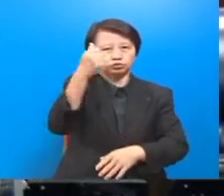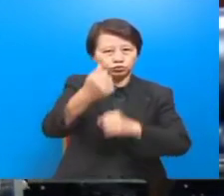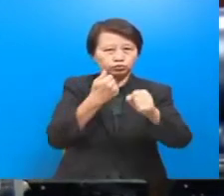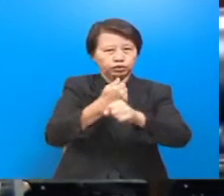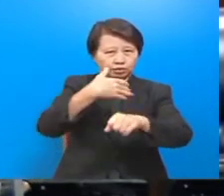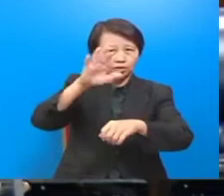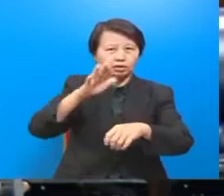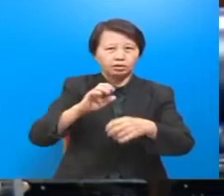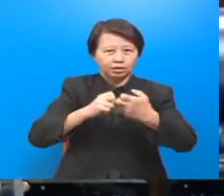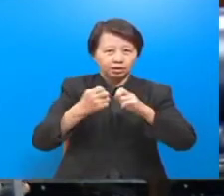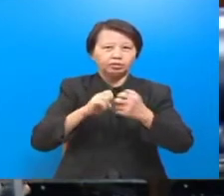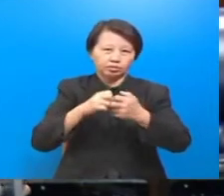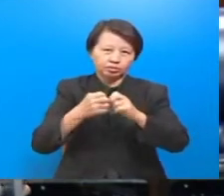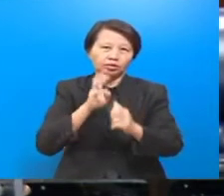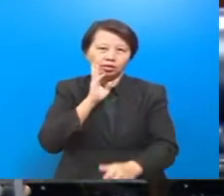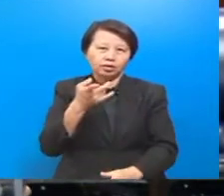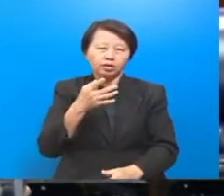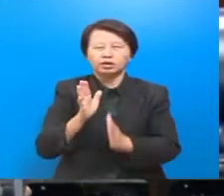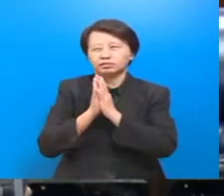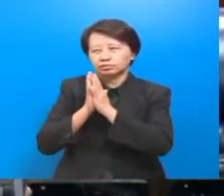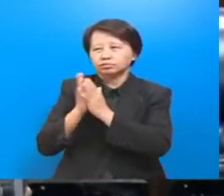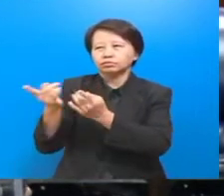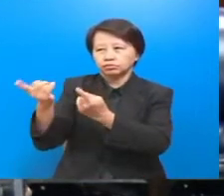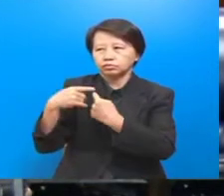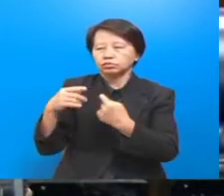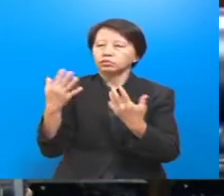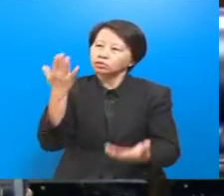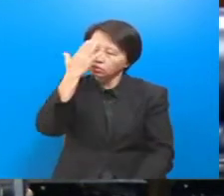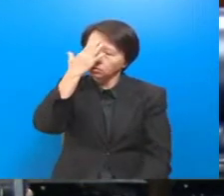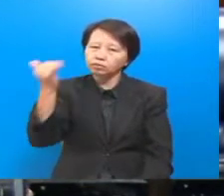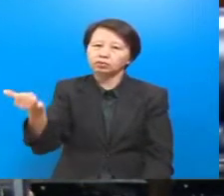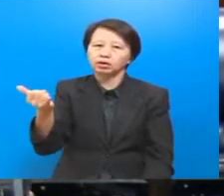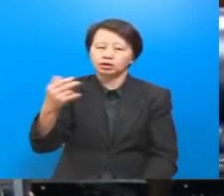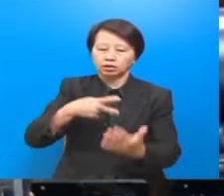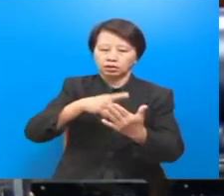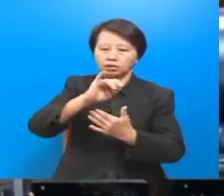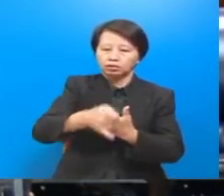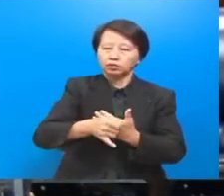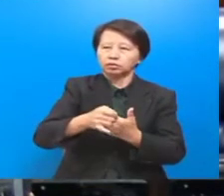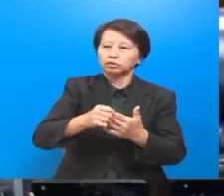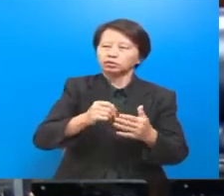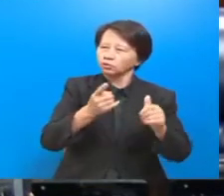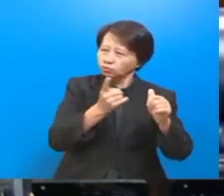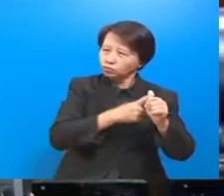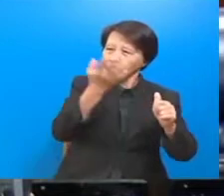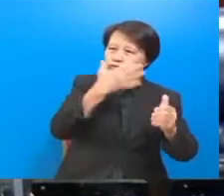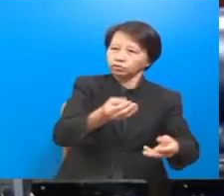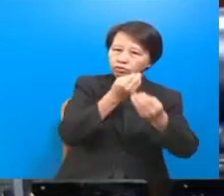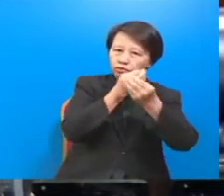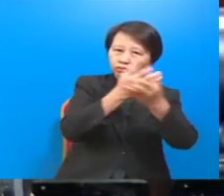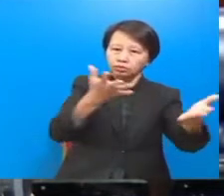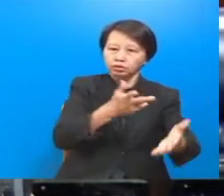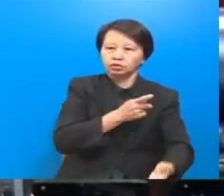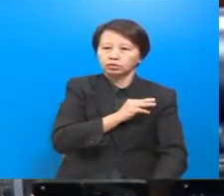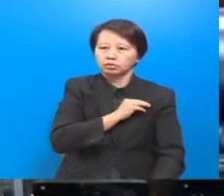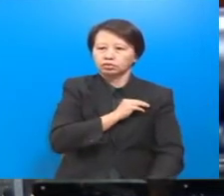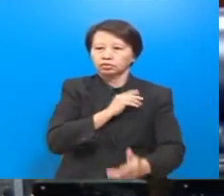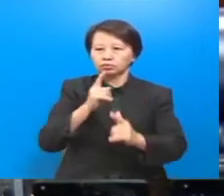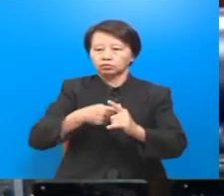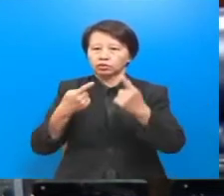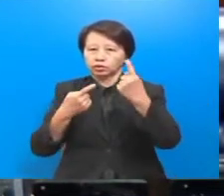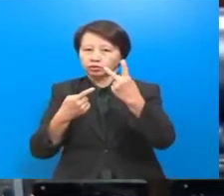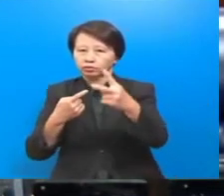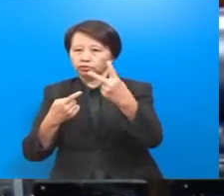jadi saya pohon jawaban kepada menteri kenapa afrojack itu yang asalnya diumumkan oleh kementerian pada